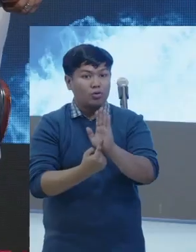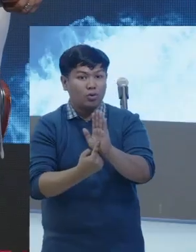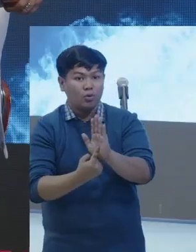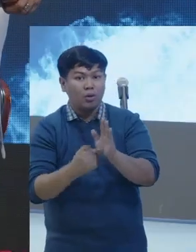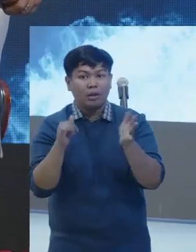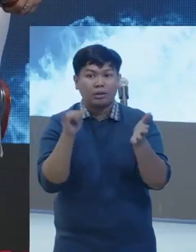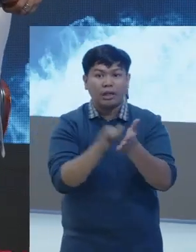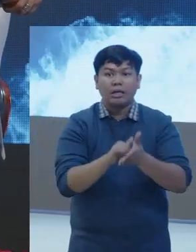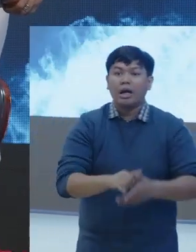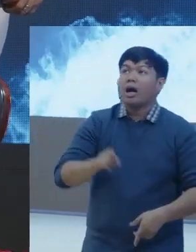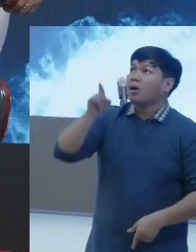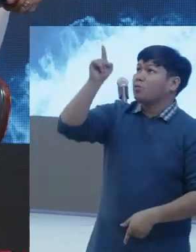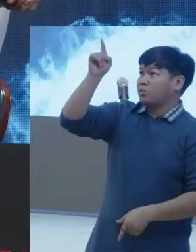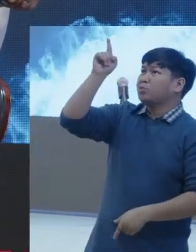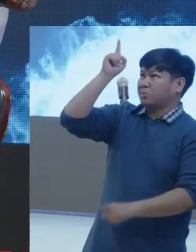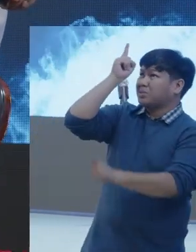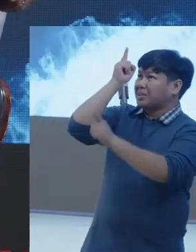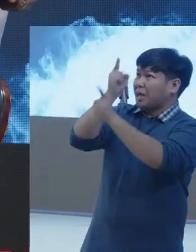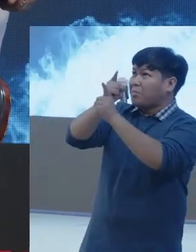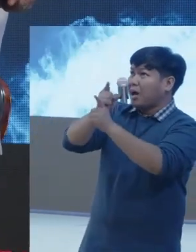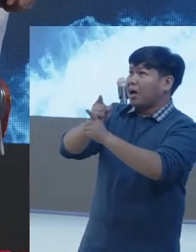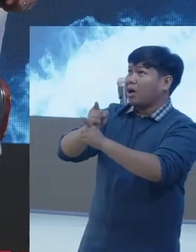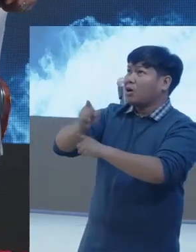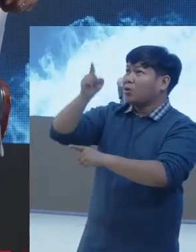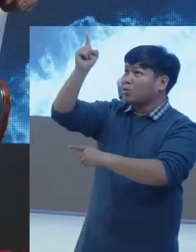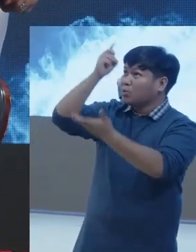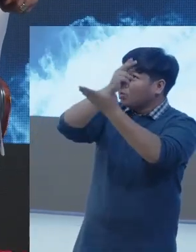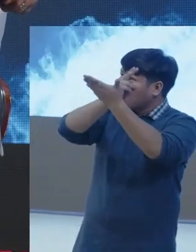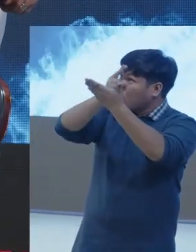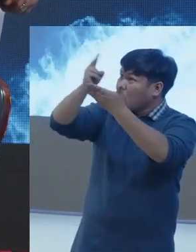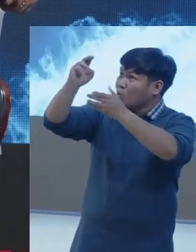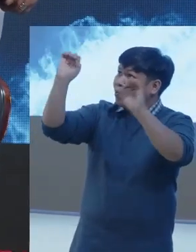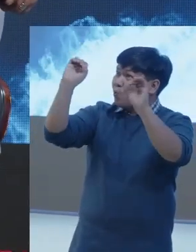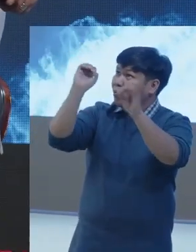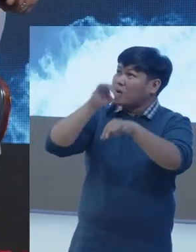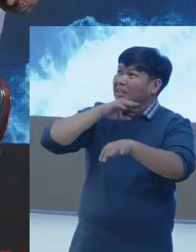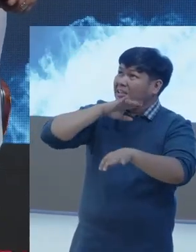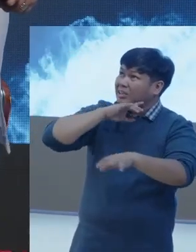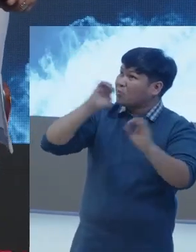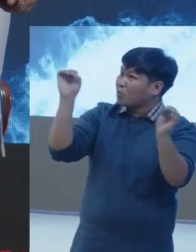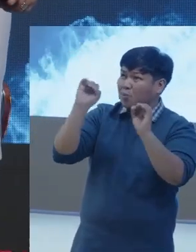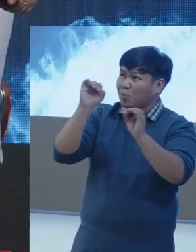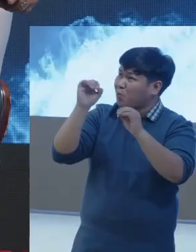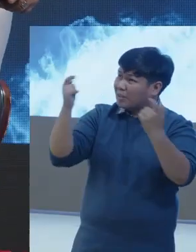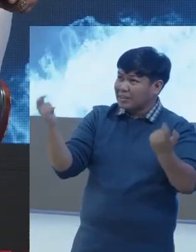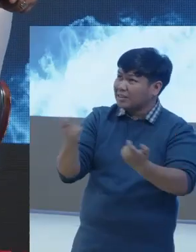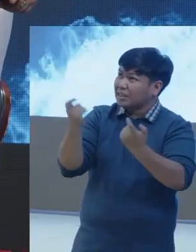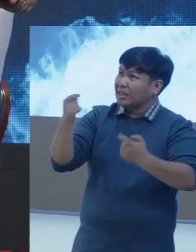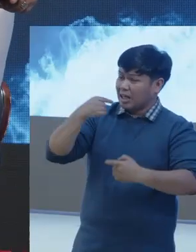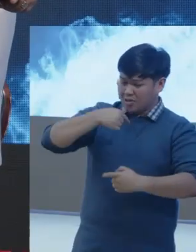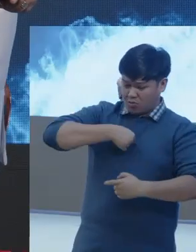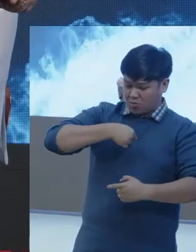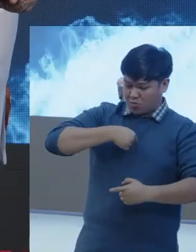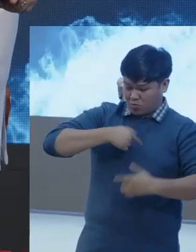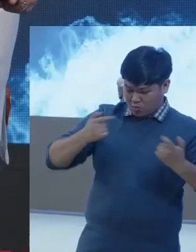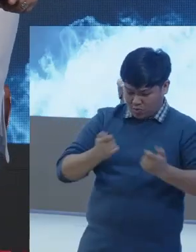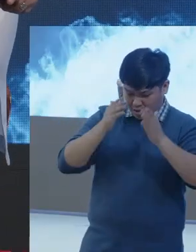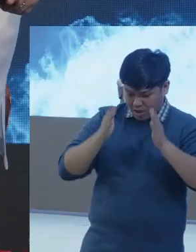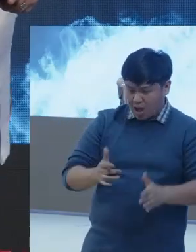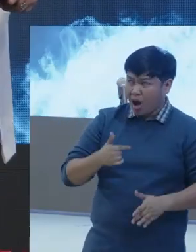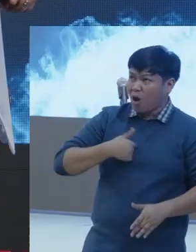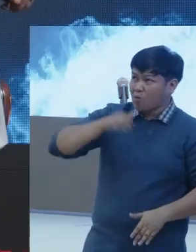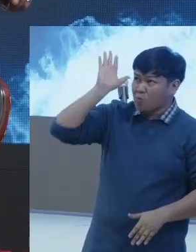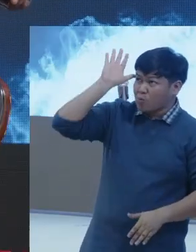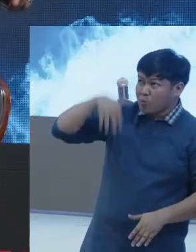sa Diyos na mali ang ating nagawa at tama ang kautusan niya na ating sinuway. Yun din